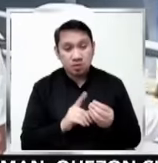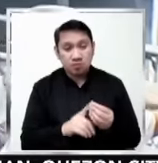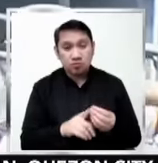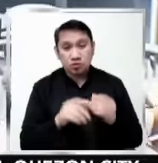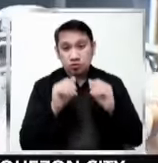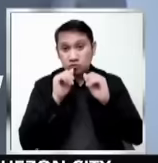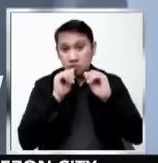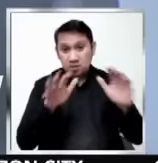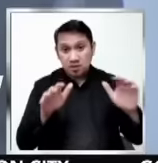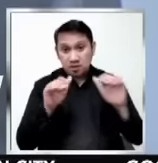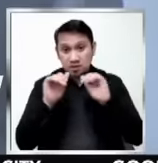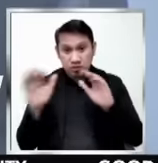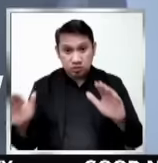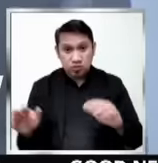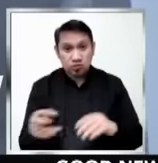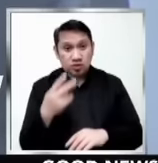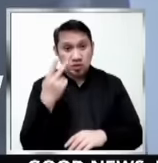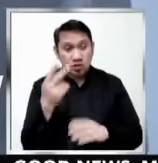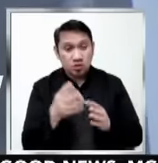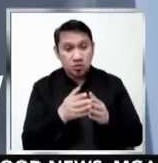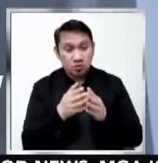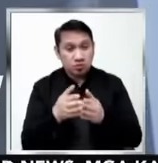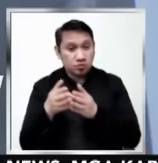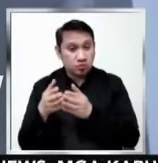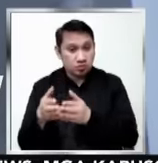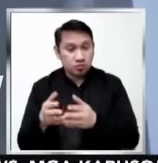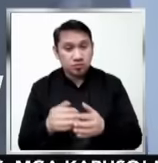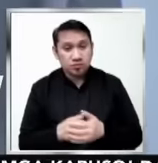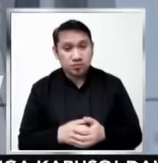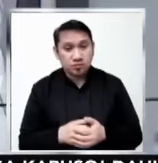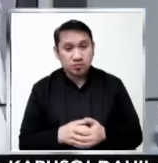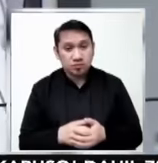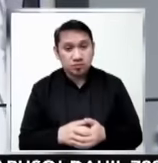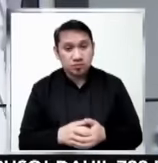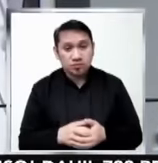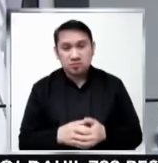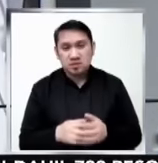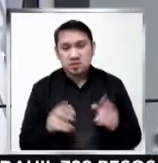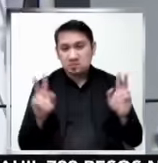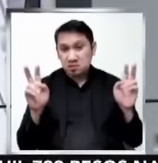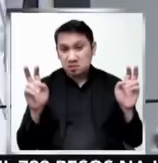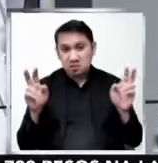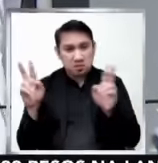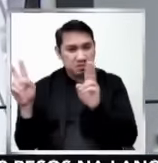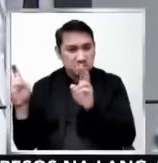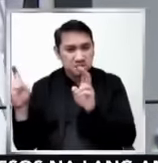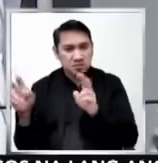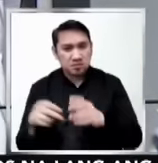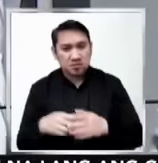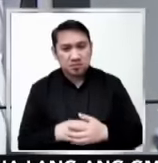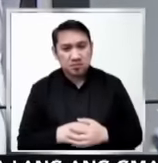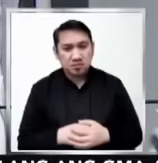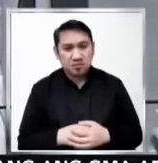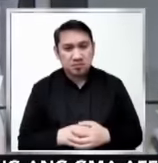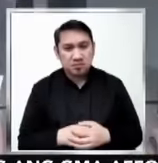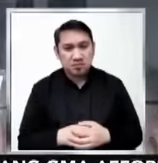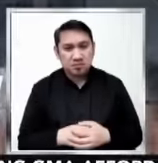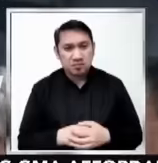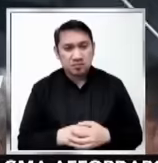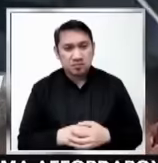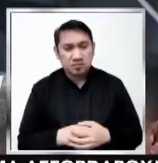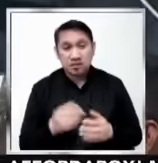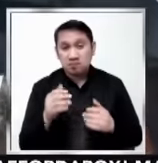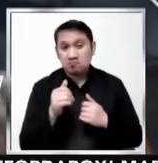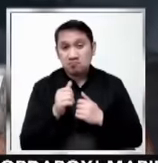barko na pinangalan ng BRP Valentin Diaz at BRP Ladislao Diwa at isinunod sa